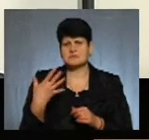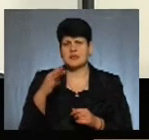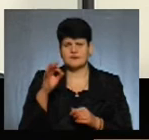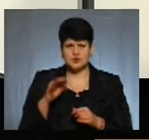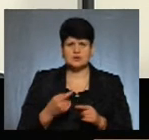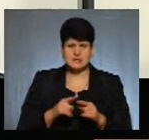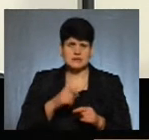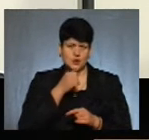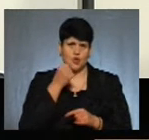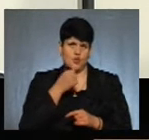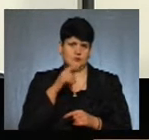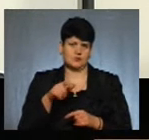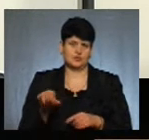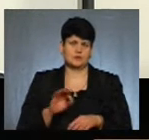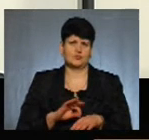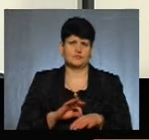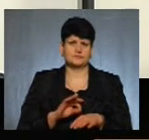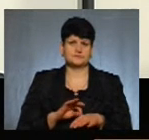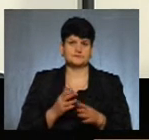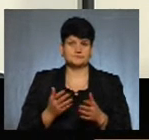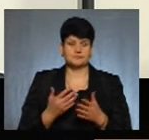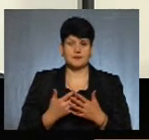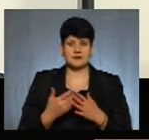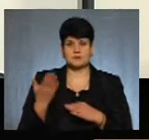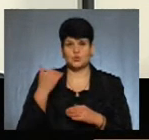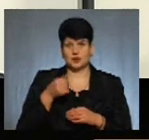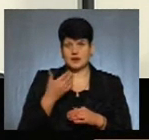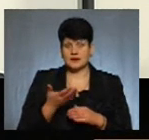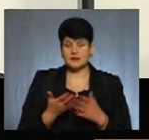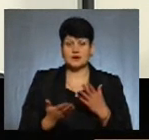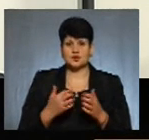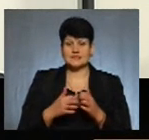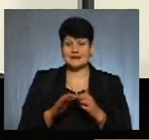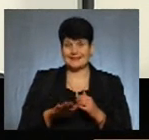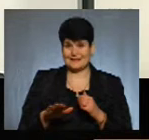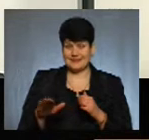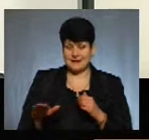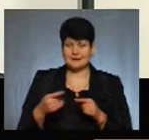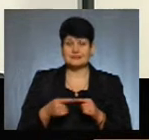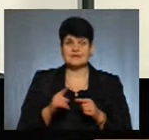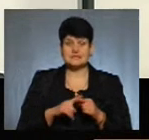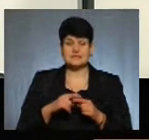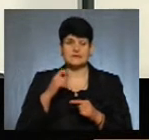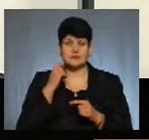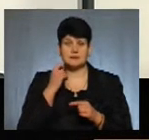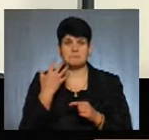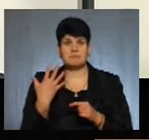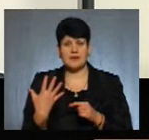30-35% – це дорослих, серед дорослих захворюваність, взяти, наприклад, за минулий рік. Якщо серед дітей, це вікова